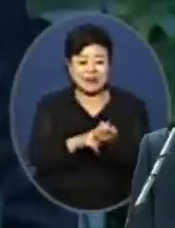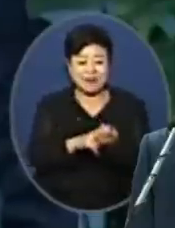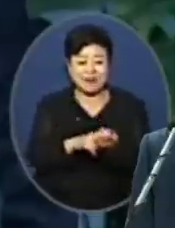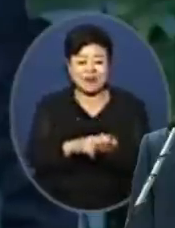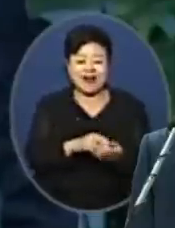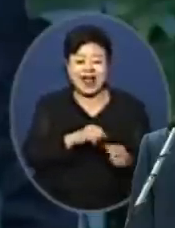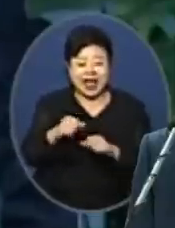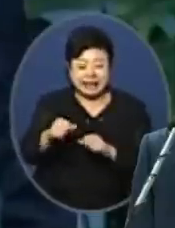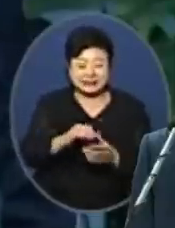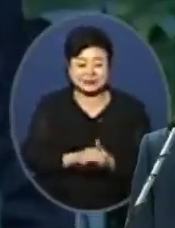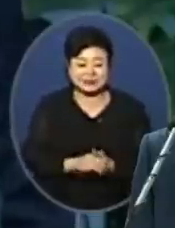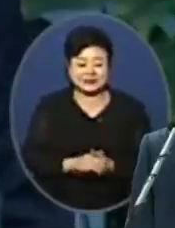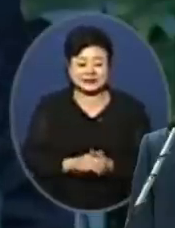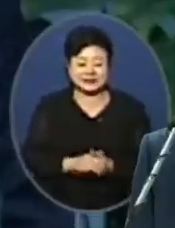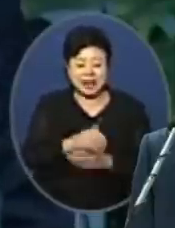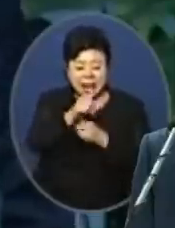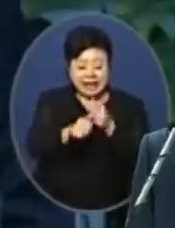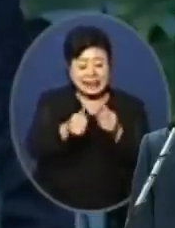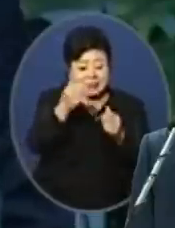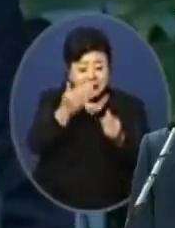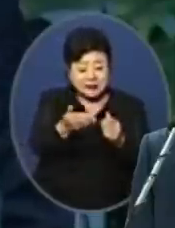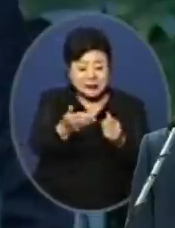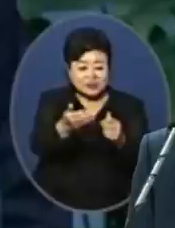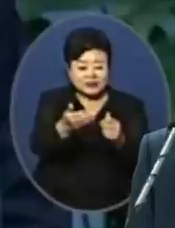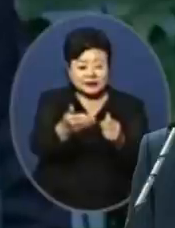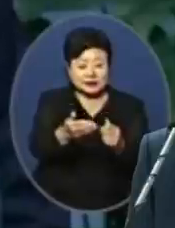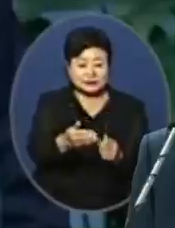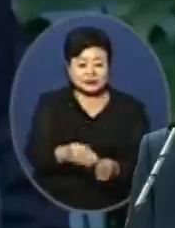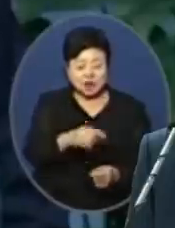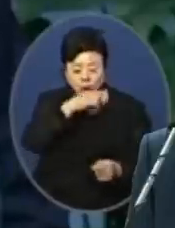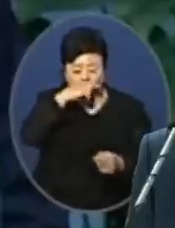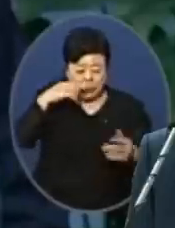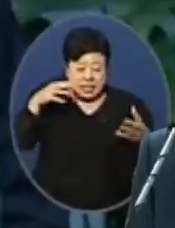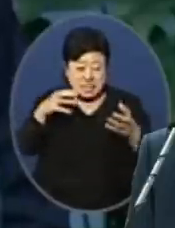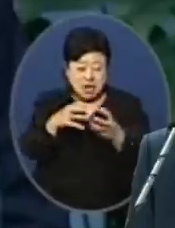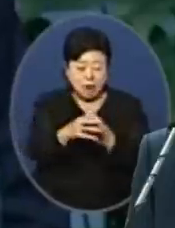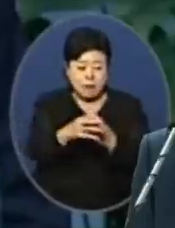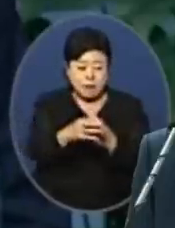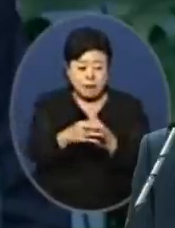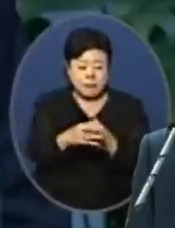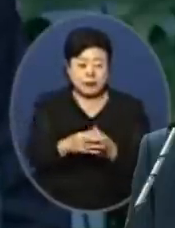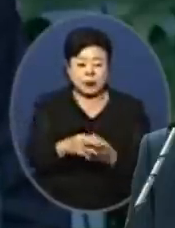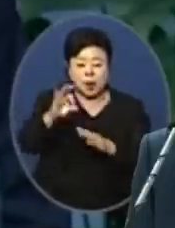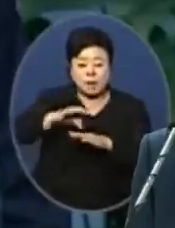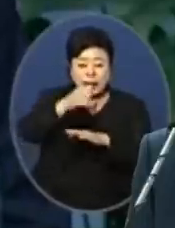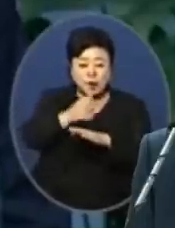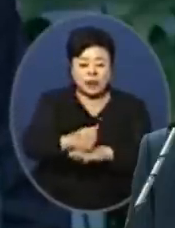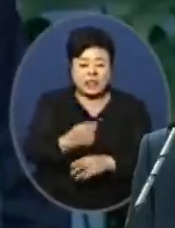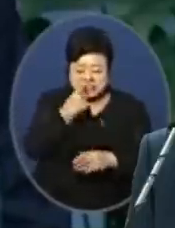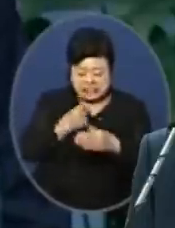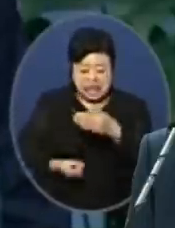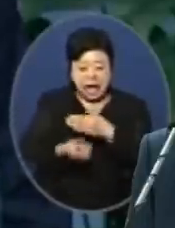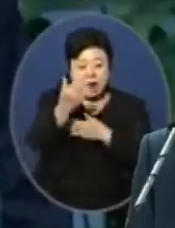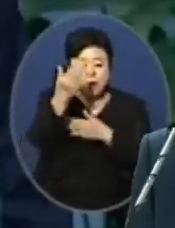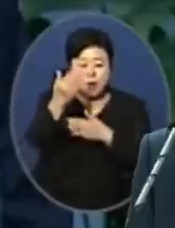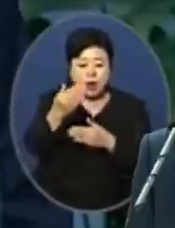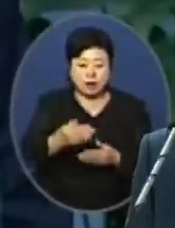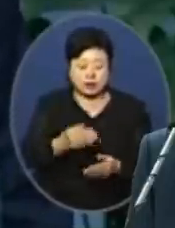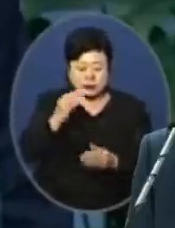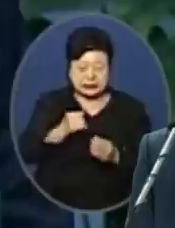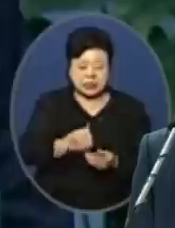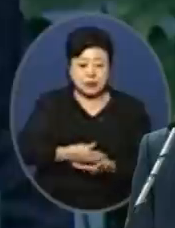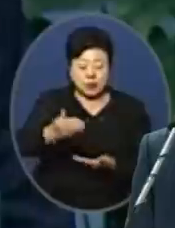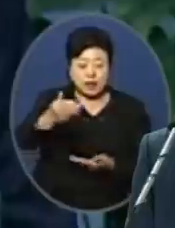행하심으로 하나님이 위엄으로 바로가 항복하고 이스라엘 백성을 내보내기를